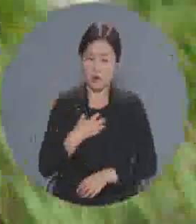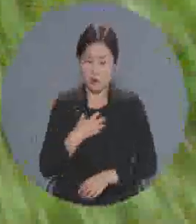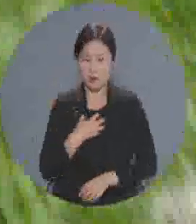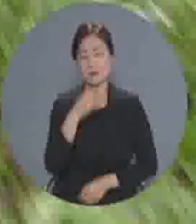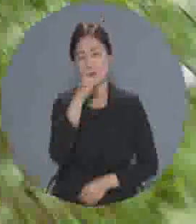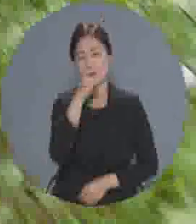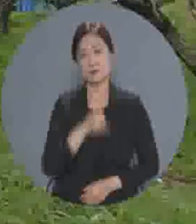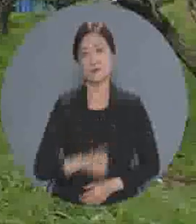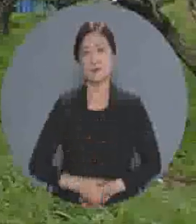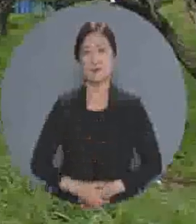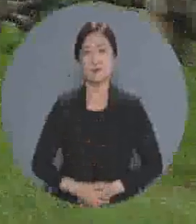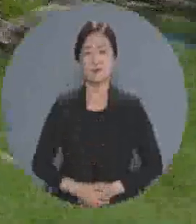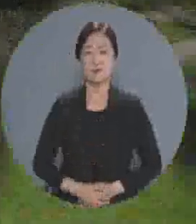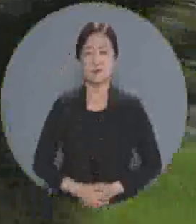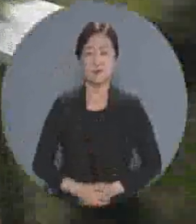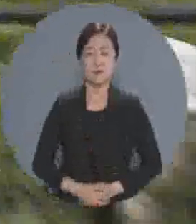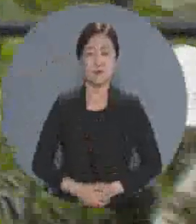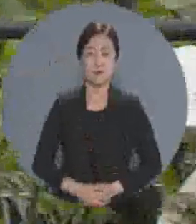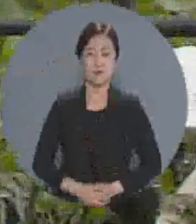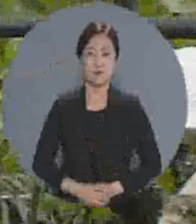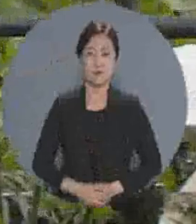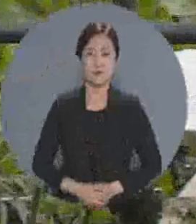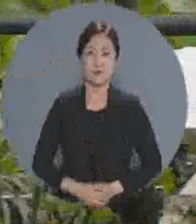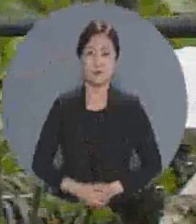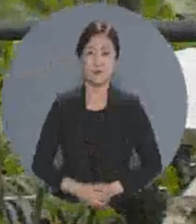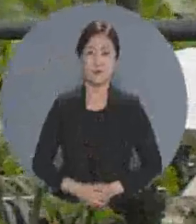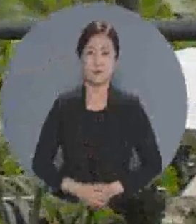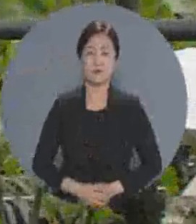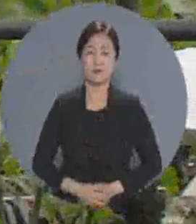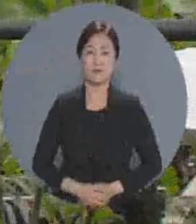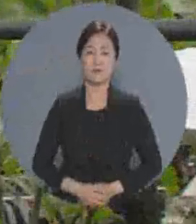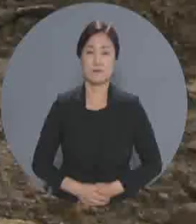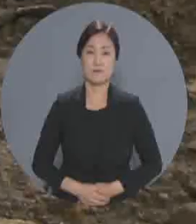바라고 있습니다. MBC 뉴스 양정은입니다.